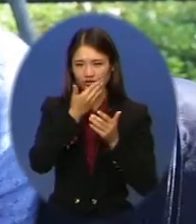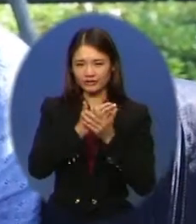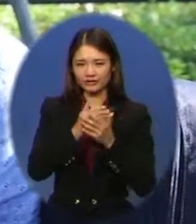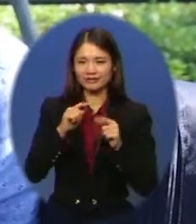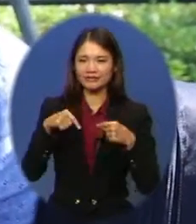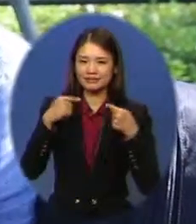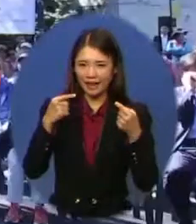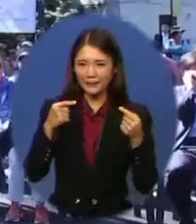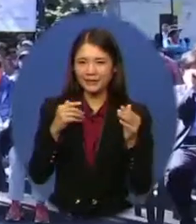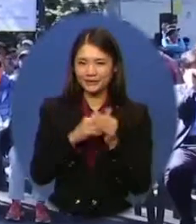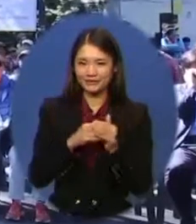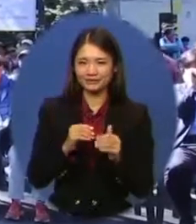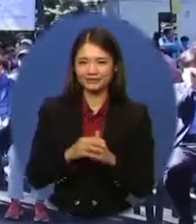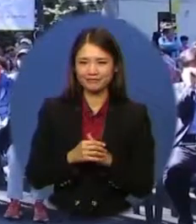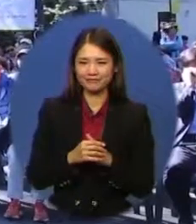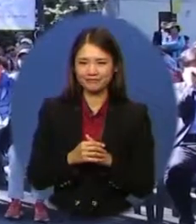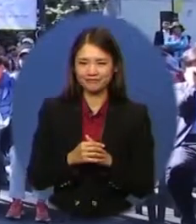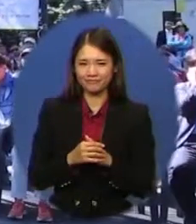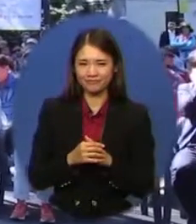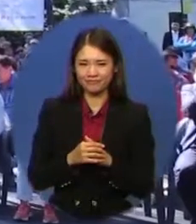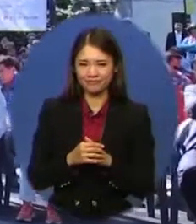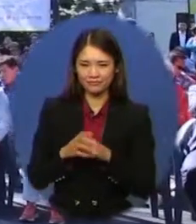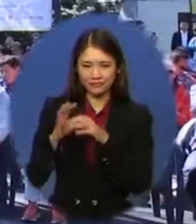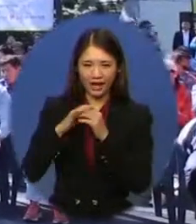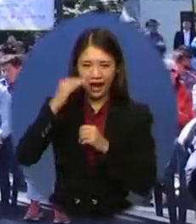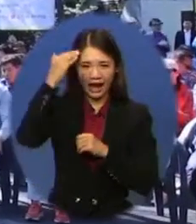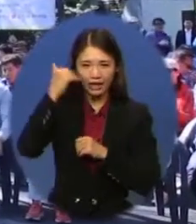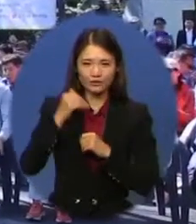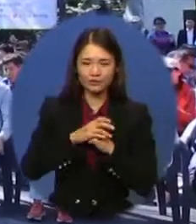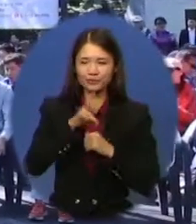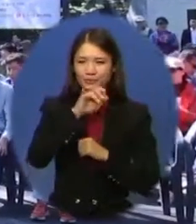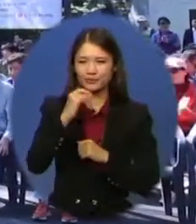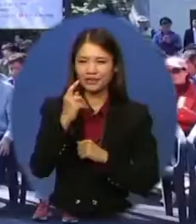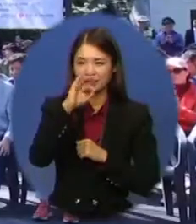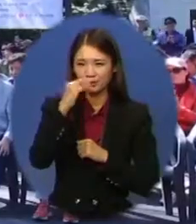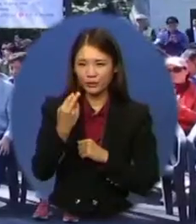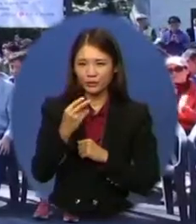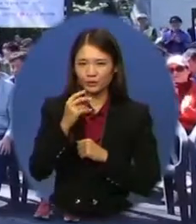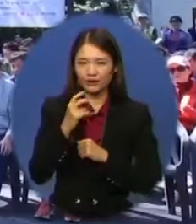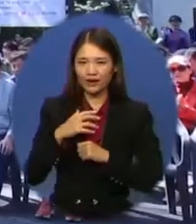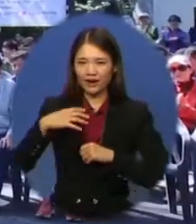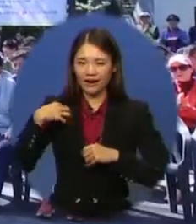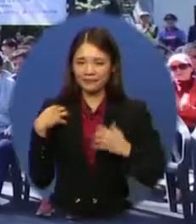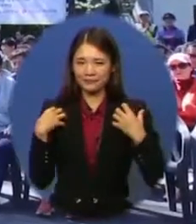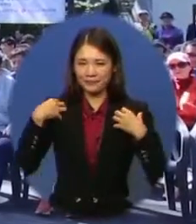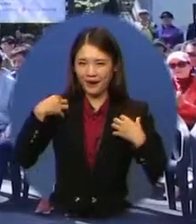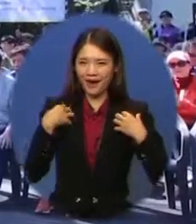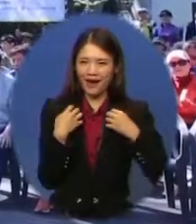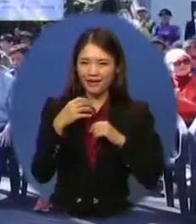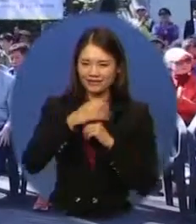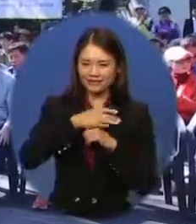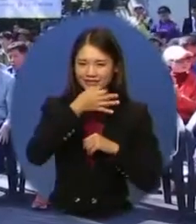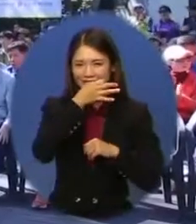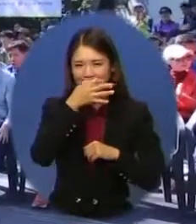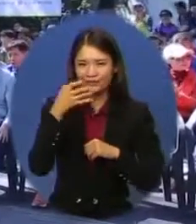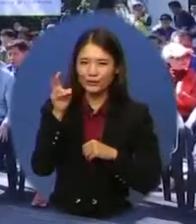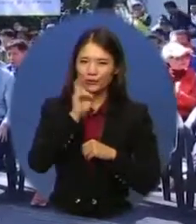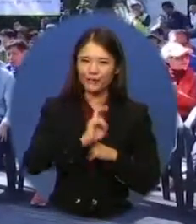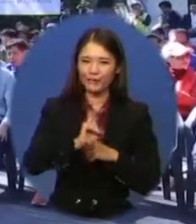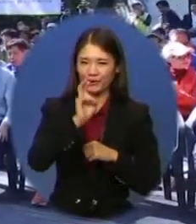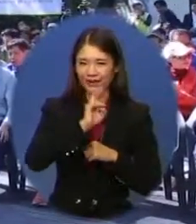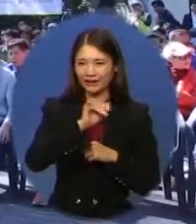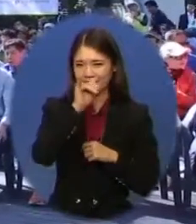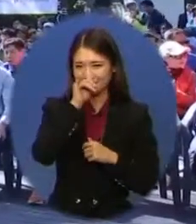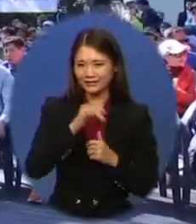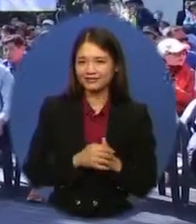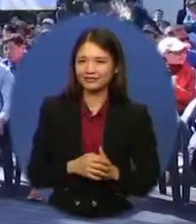참여하게 되었습니다. 이어서 우리의 소리, 민혁에 있어서 어깨가 절로 들썩거리는 흥겨운 무대였습니다.